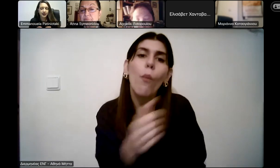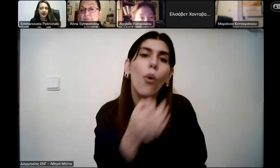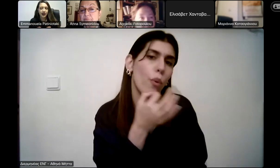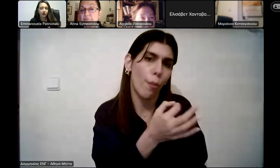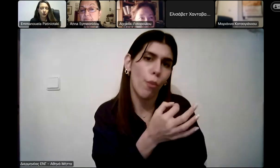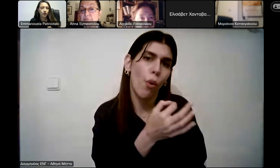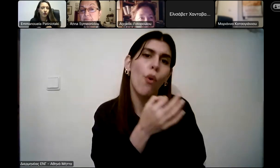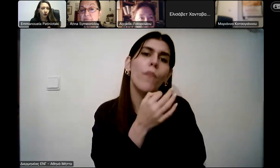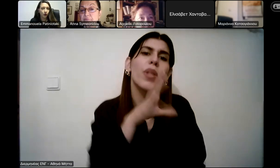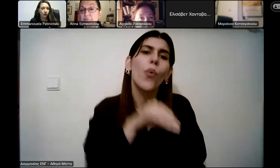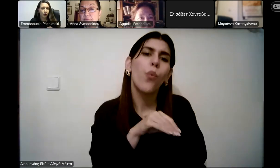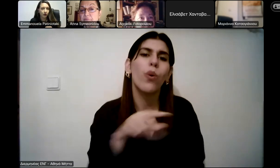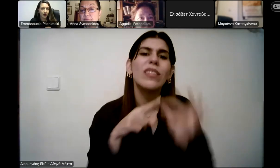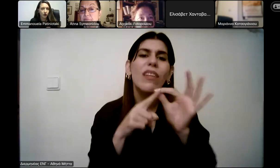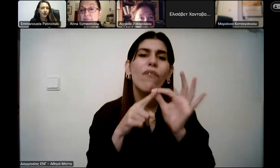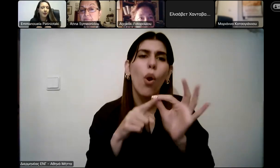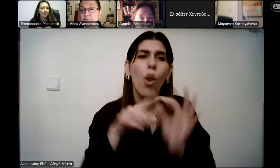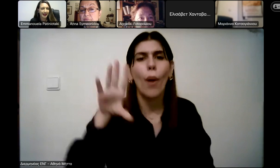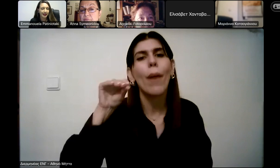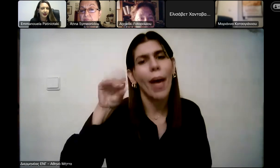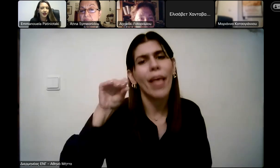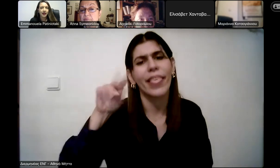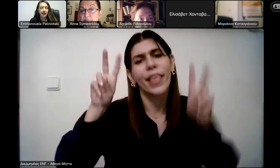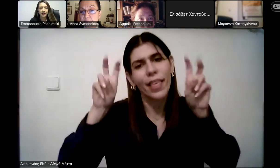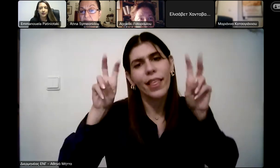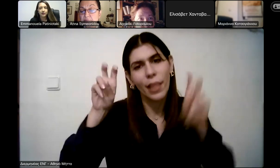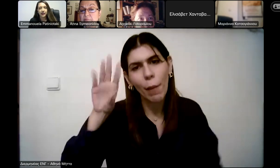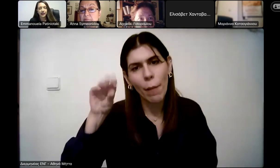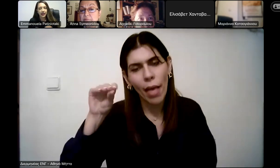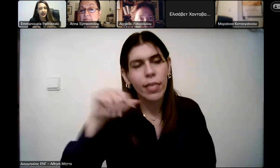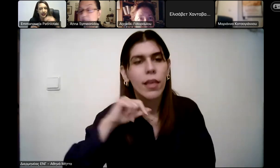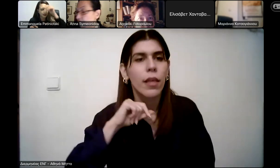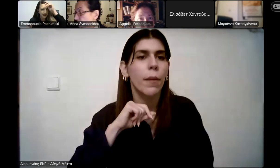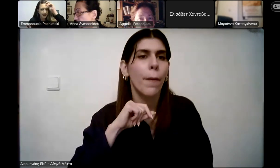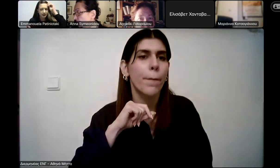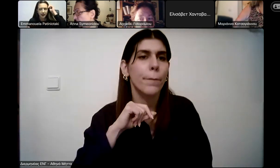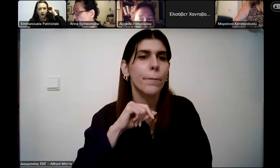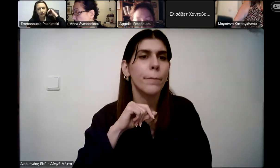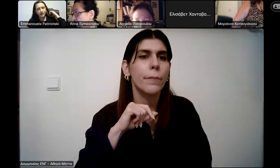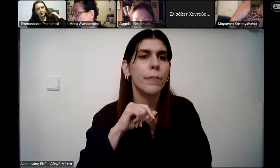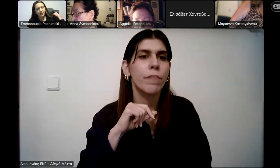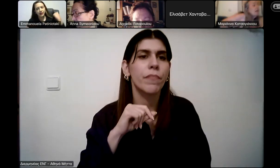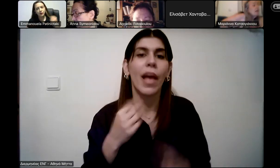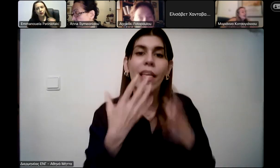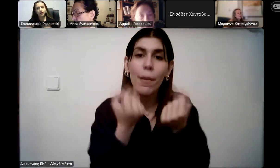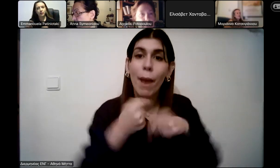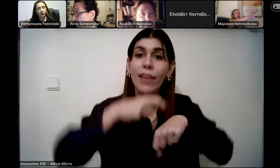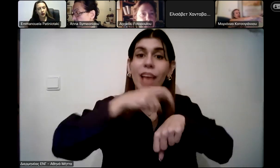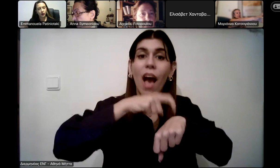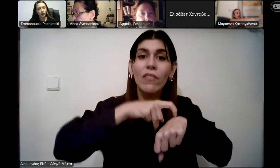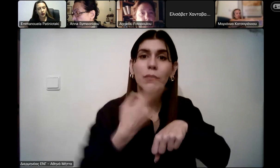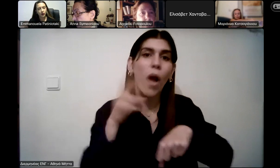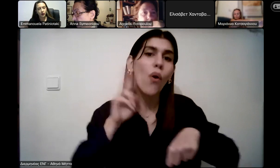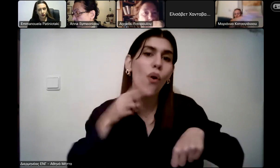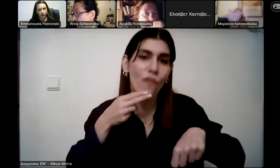χρήση αυτού του συμβόλου που ονομάζουμε παπάκι. Και υπάρχει και μία κοφή συμμετέχουσα που το έγραψε μέσα